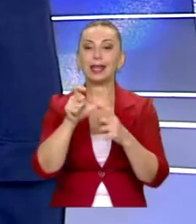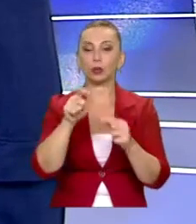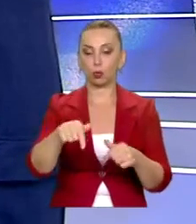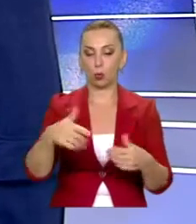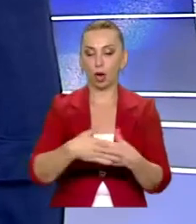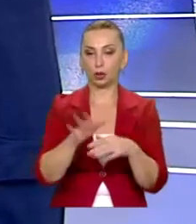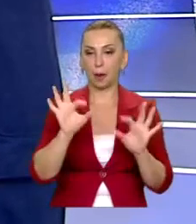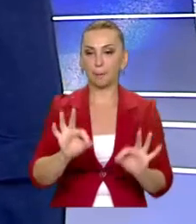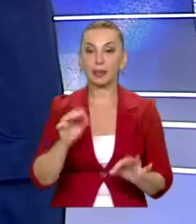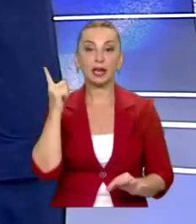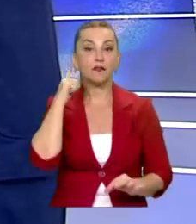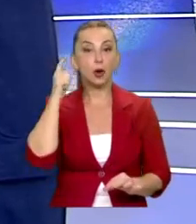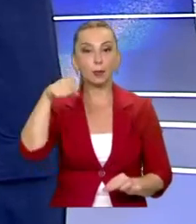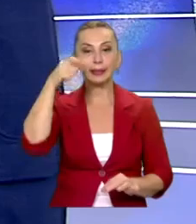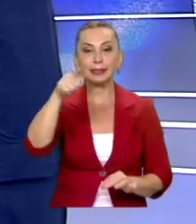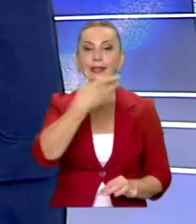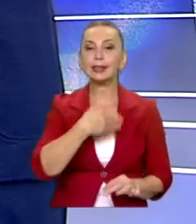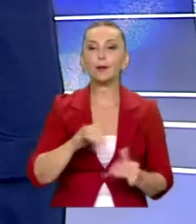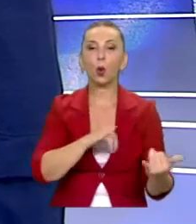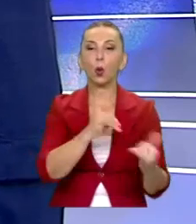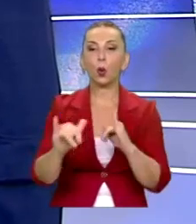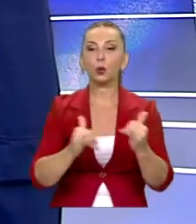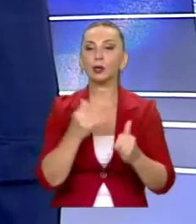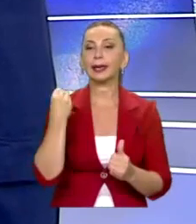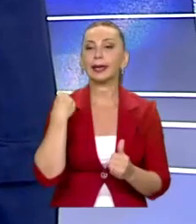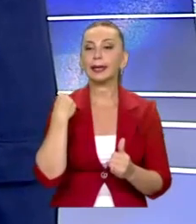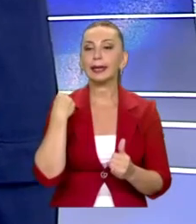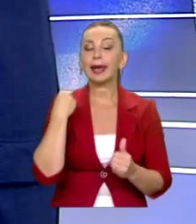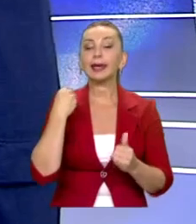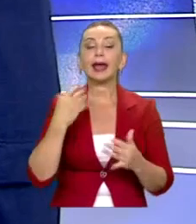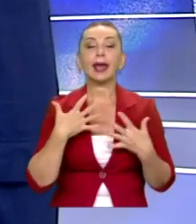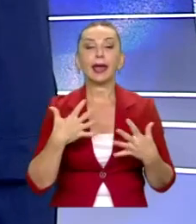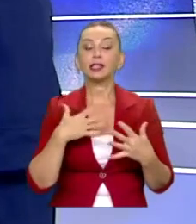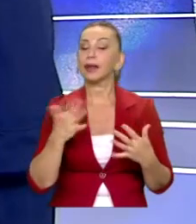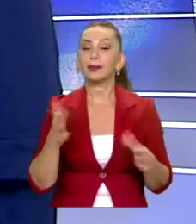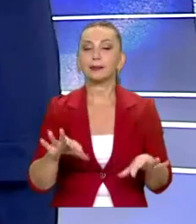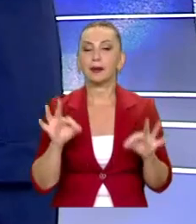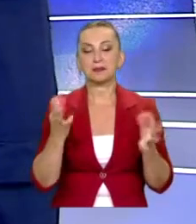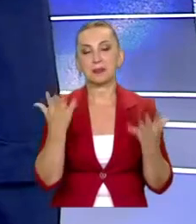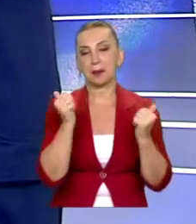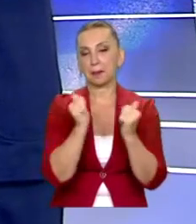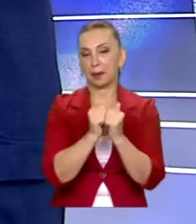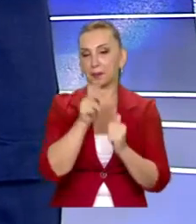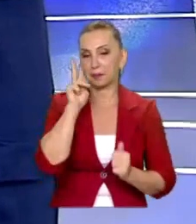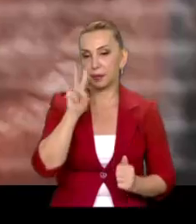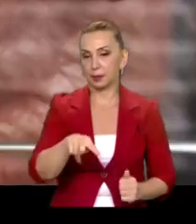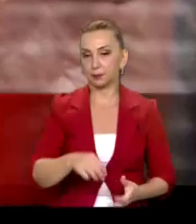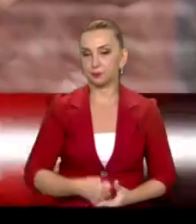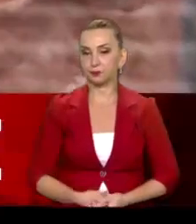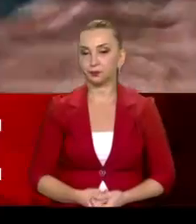Peki, Fenomen dizinin sevilen oyuncuları yeni serüvene nasıl hazırlandı? Gelin bakalım.